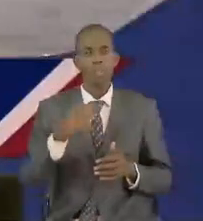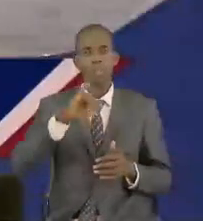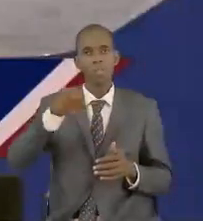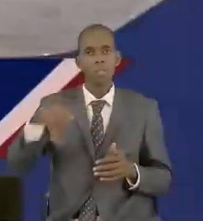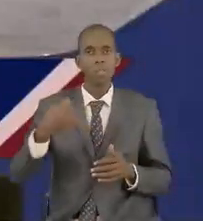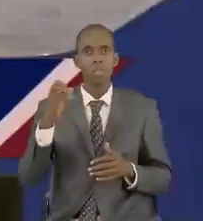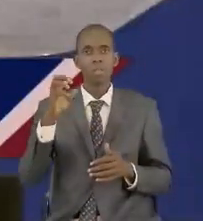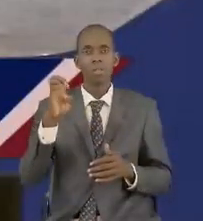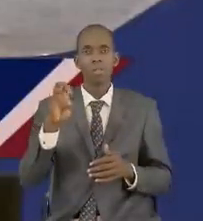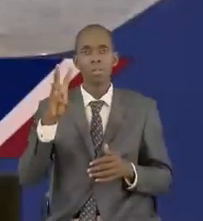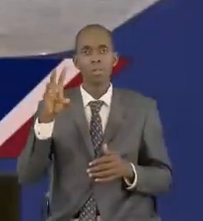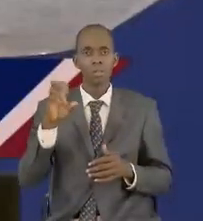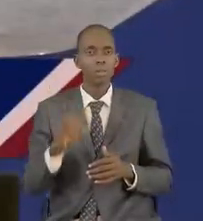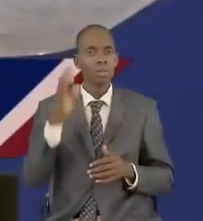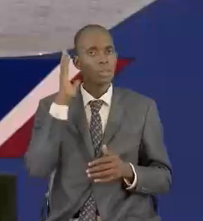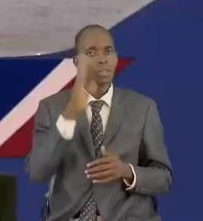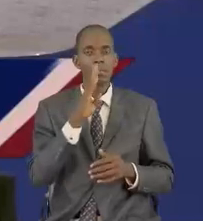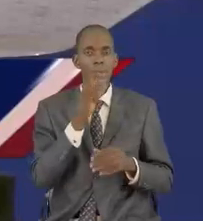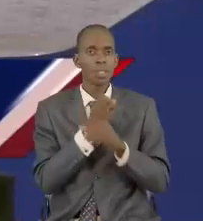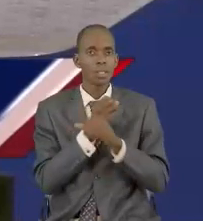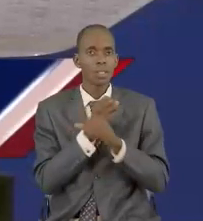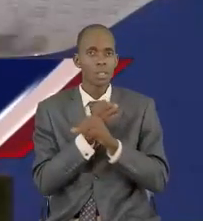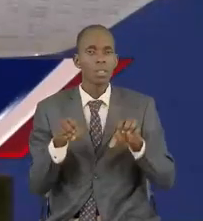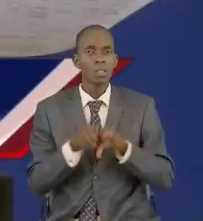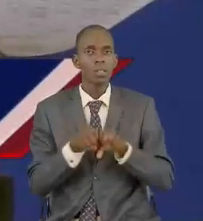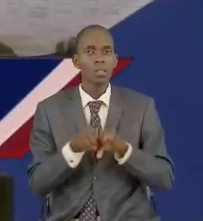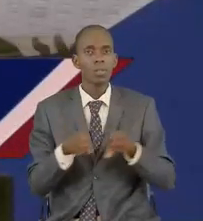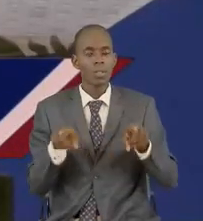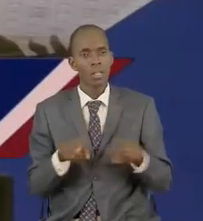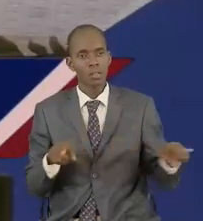de la même manière que